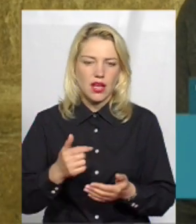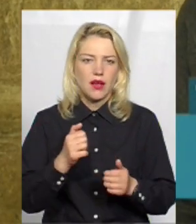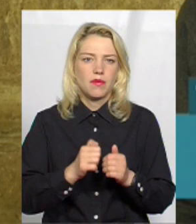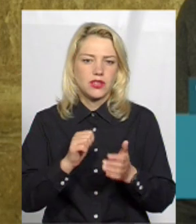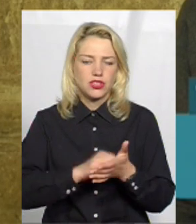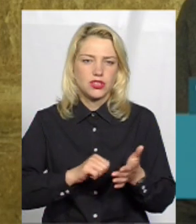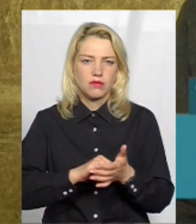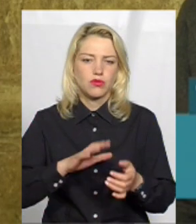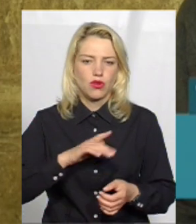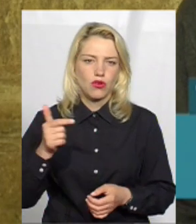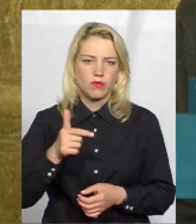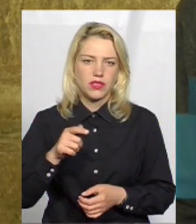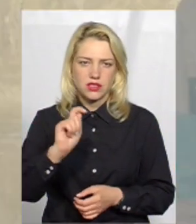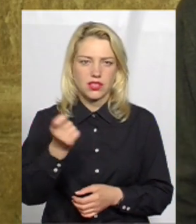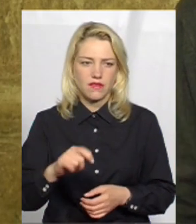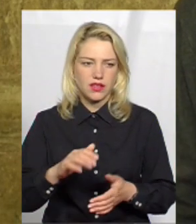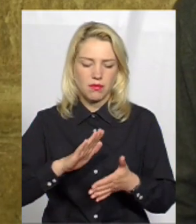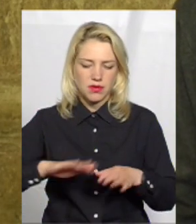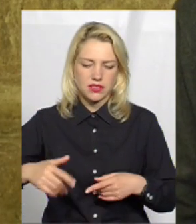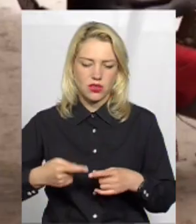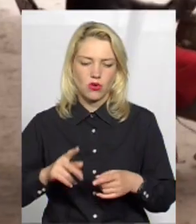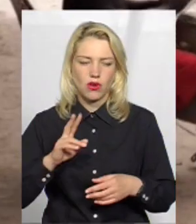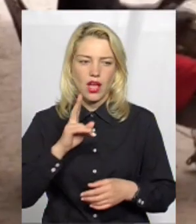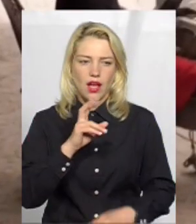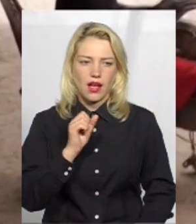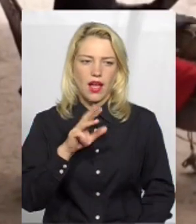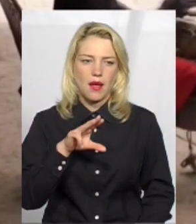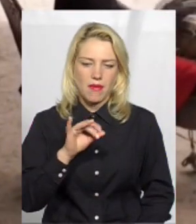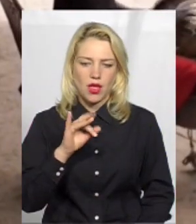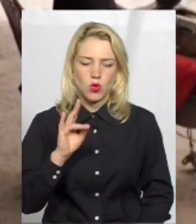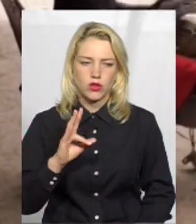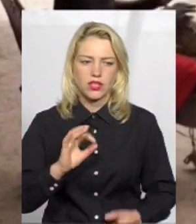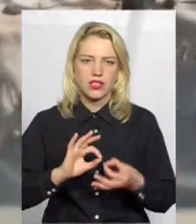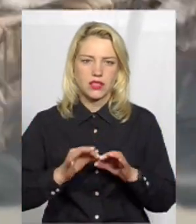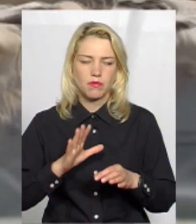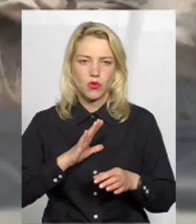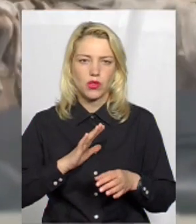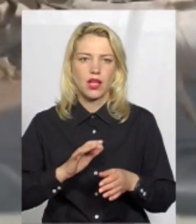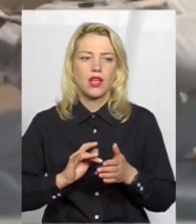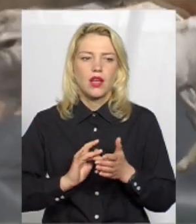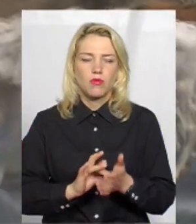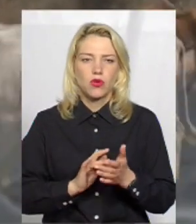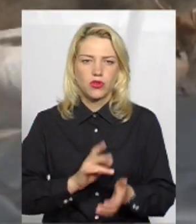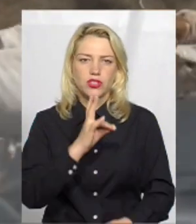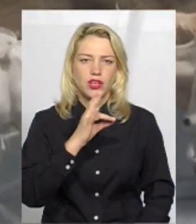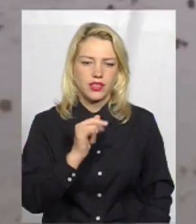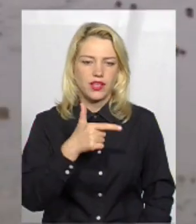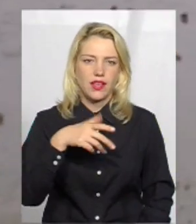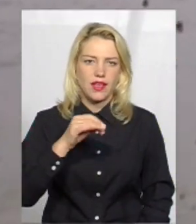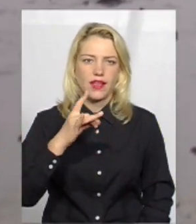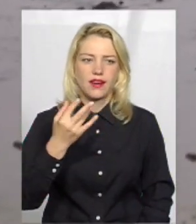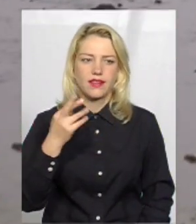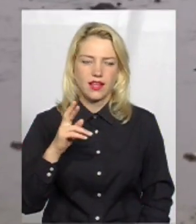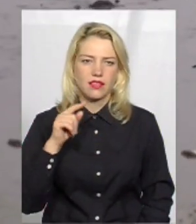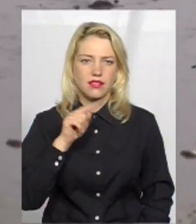яка почалася вже після того, як ми виїхали в Камеруні. Найскладнішою видалася подорожній гірі, розповідає Слава Кравчук. Через